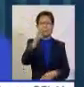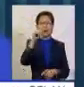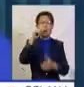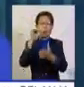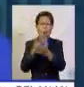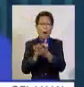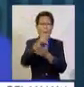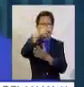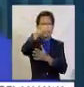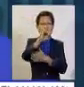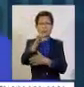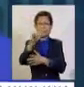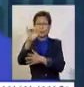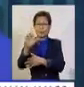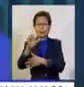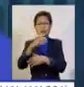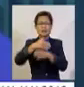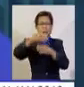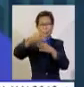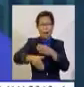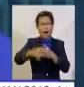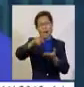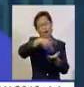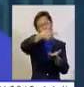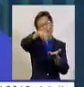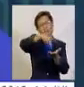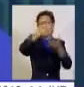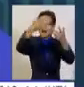isteri Allahyarham A. Ramli selepas konsert berlangsung.